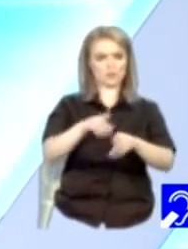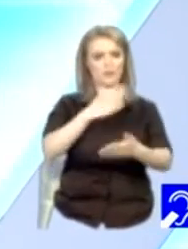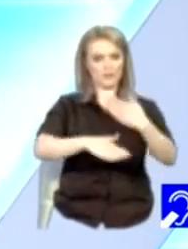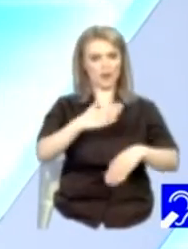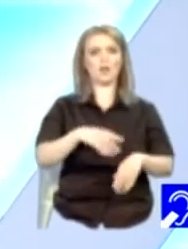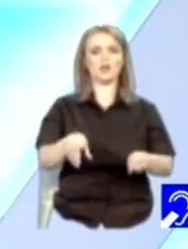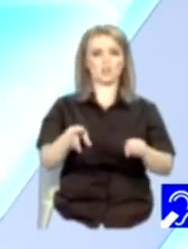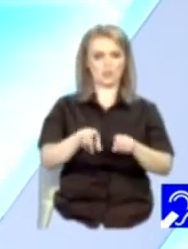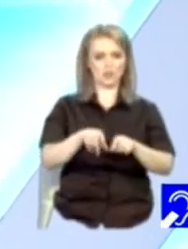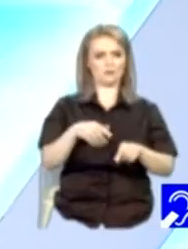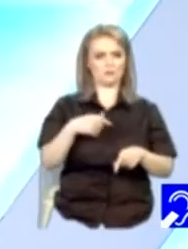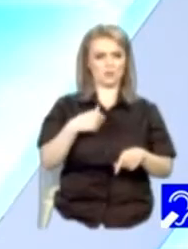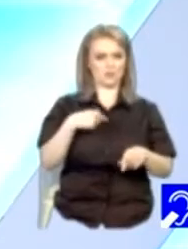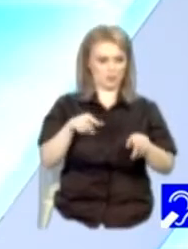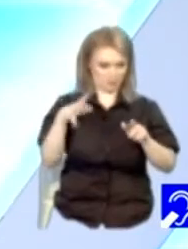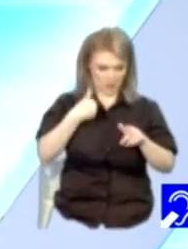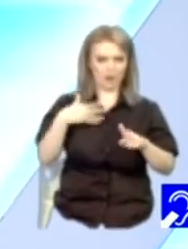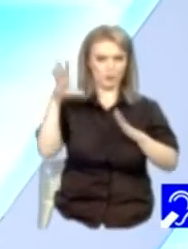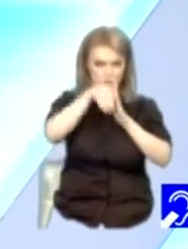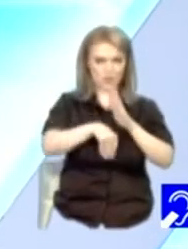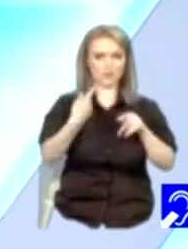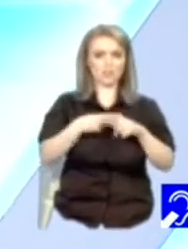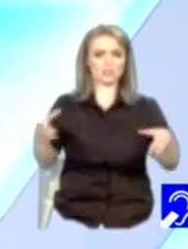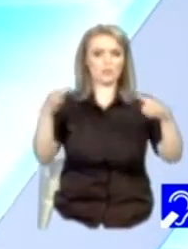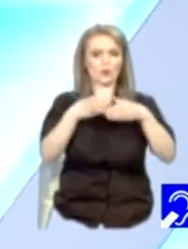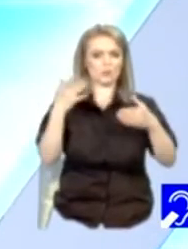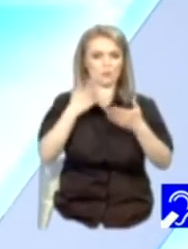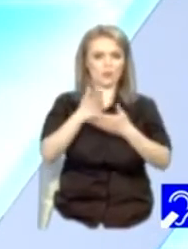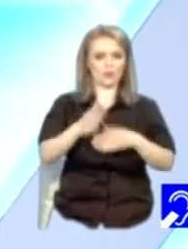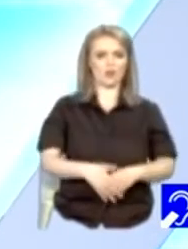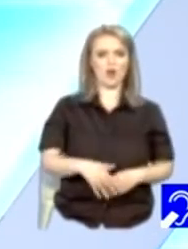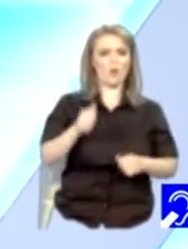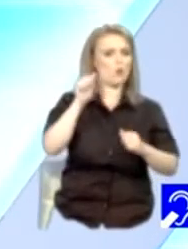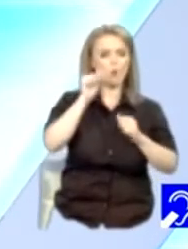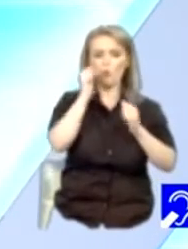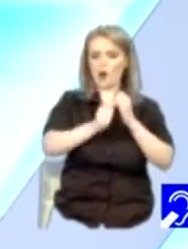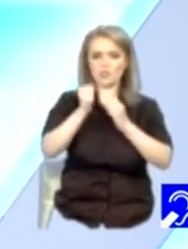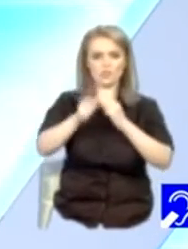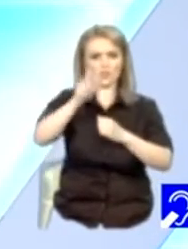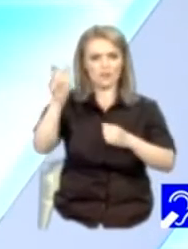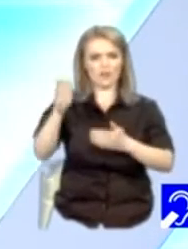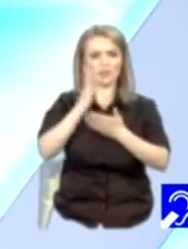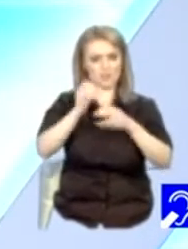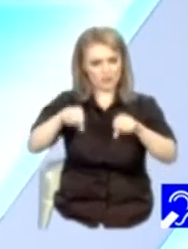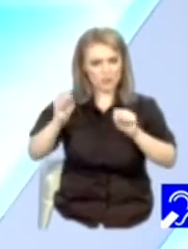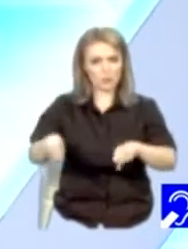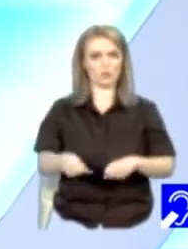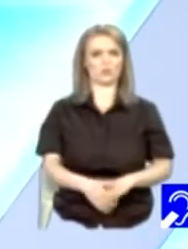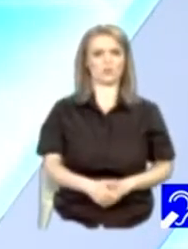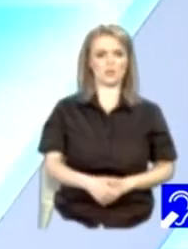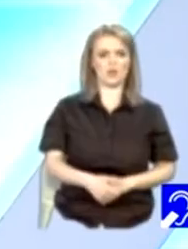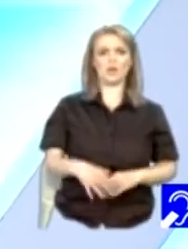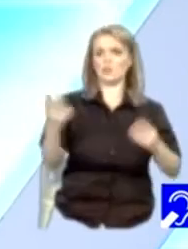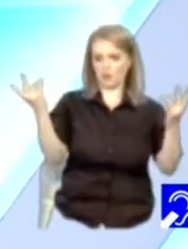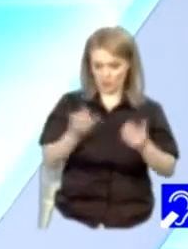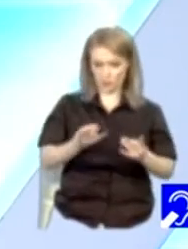și eu și sunt promovată în partid. Iar potențialul fiecărei persoane pentru Moldova contează și fiecare